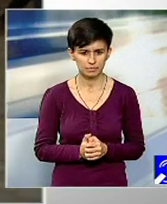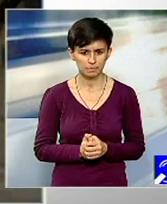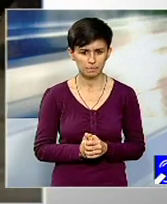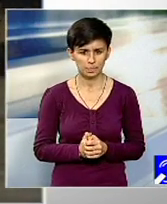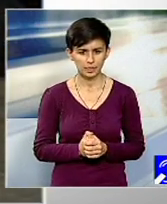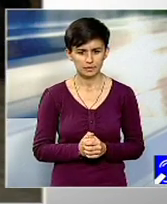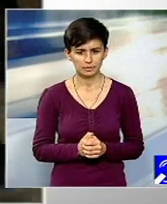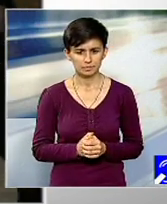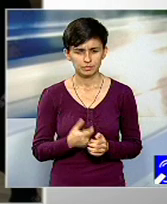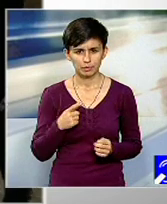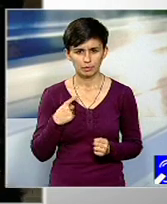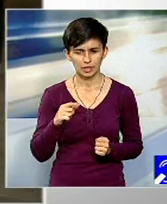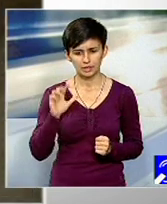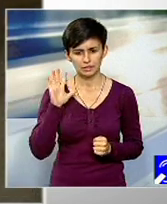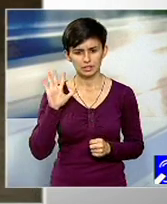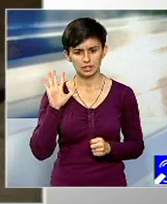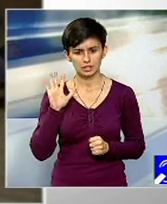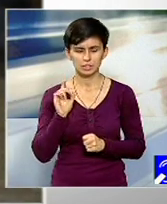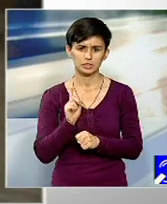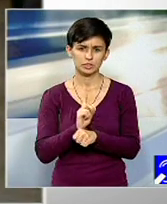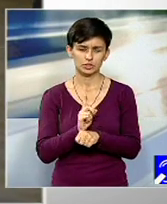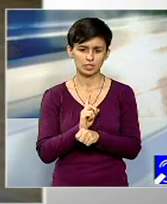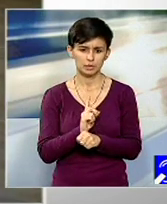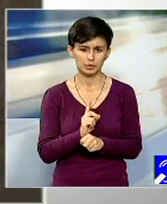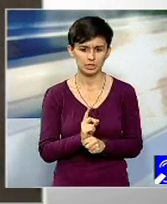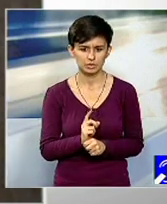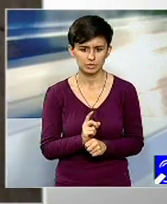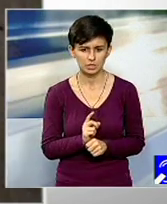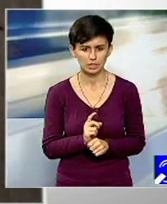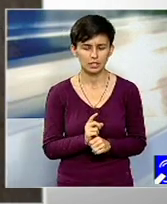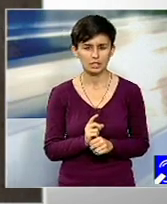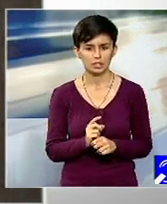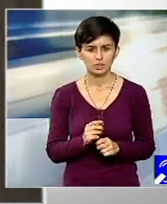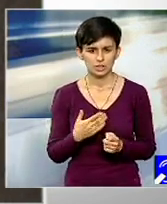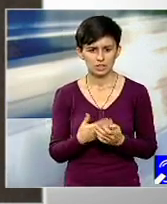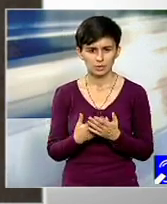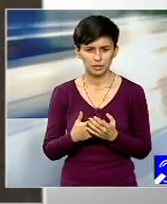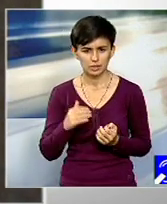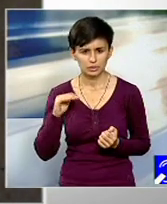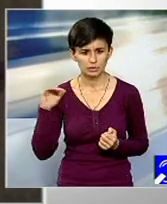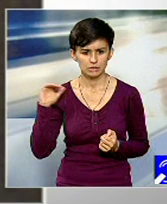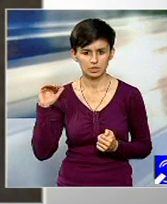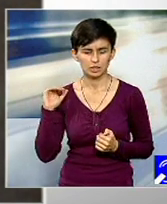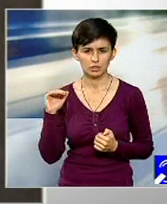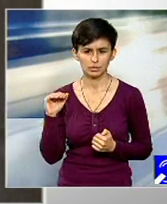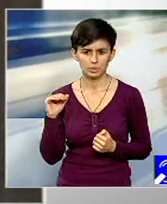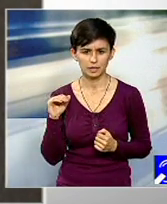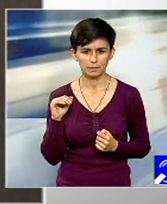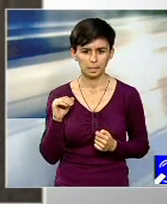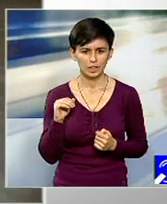Repriza e numai 5 minute, terenul este un pic mai mic și e o trecere bună pentru copii. De obicei, la școală încep cu